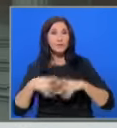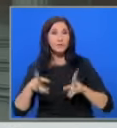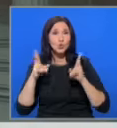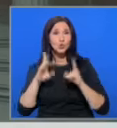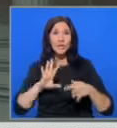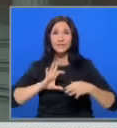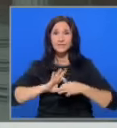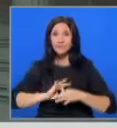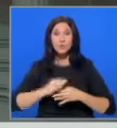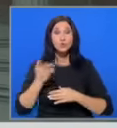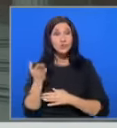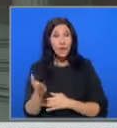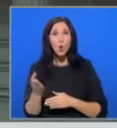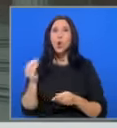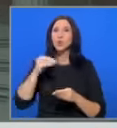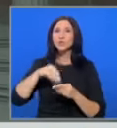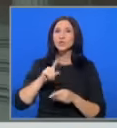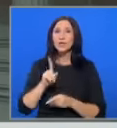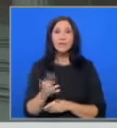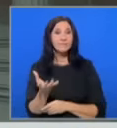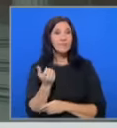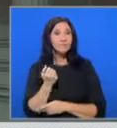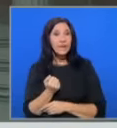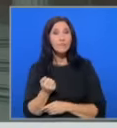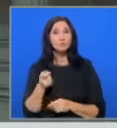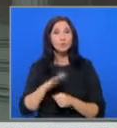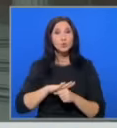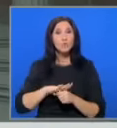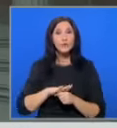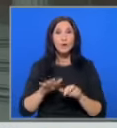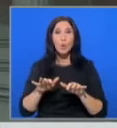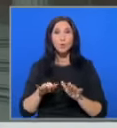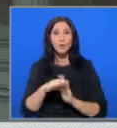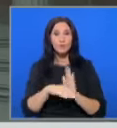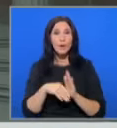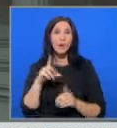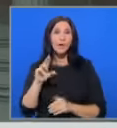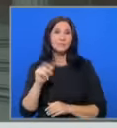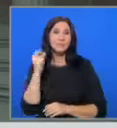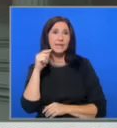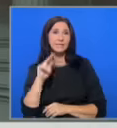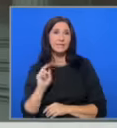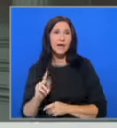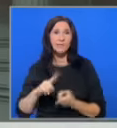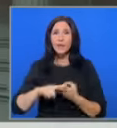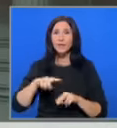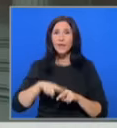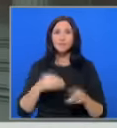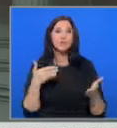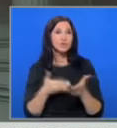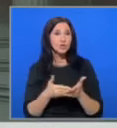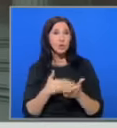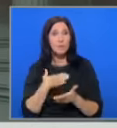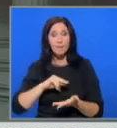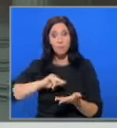решение, свързано с него, участие трябва да вземе и създателят на софтуера, заяви председателя на ЦИК Камелия Нейкова, защото